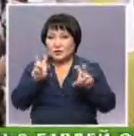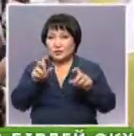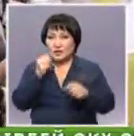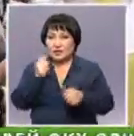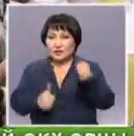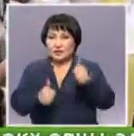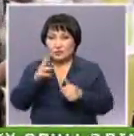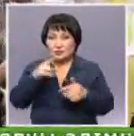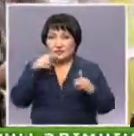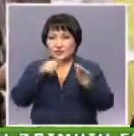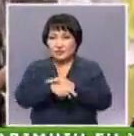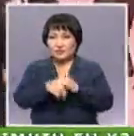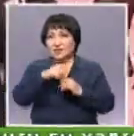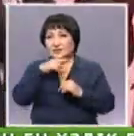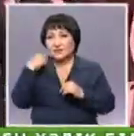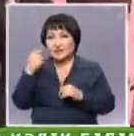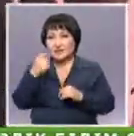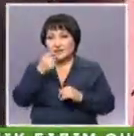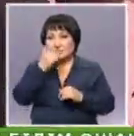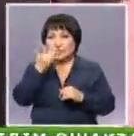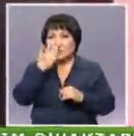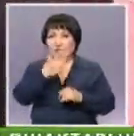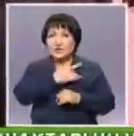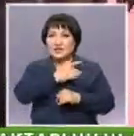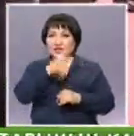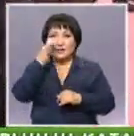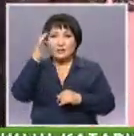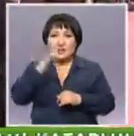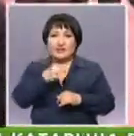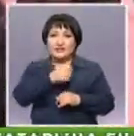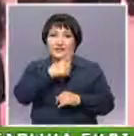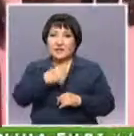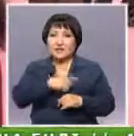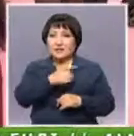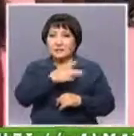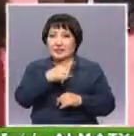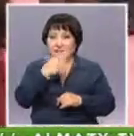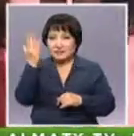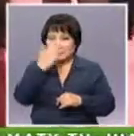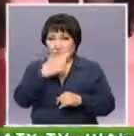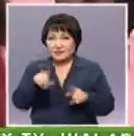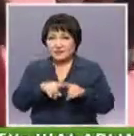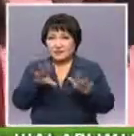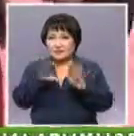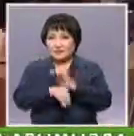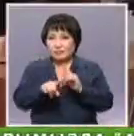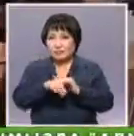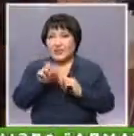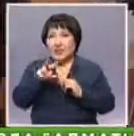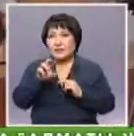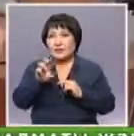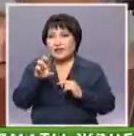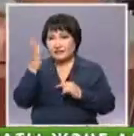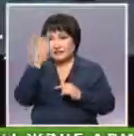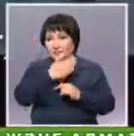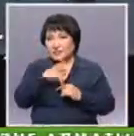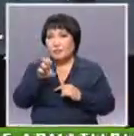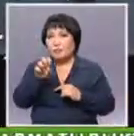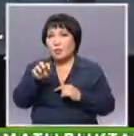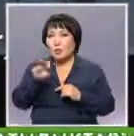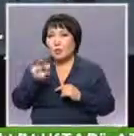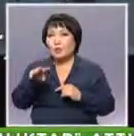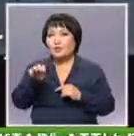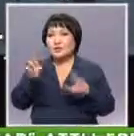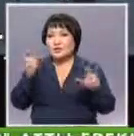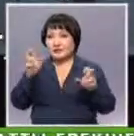ішінде Ресей, Жапония, Германия, Бельгия, Франция елдерінің фильмдері де бар. Ал Албан елінің фильмі «Бота» фильмі